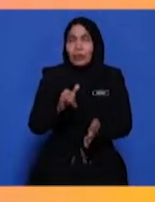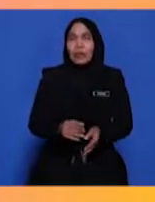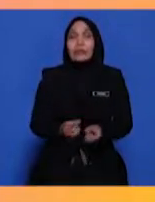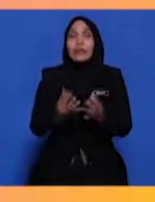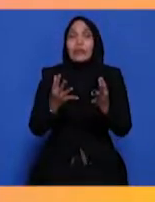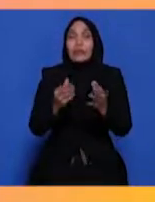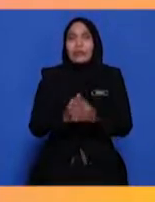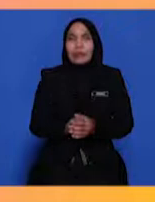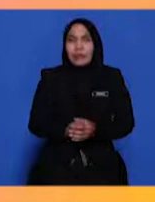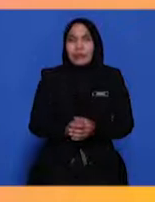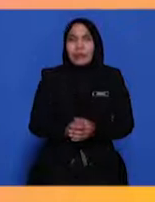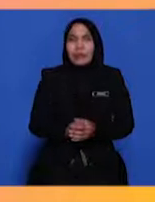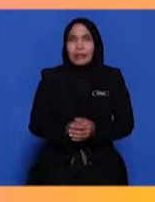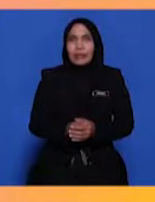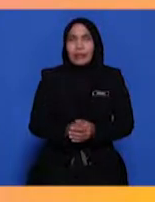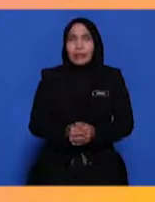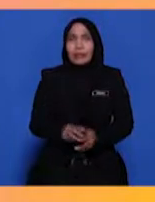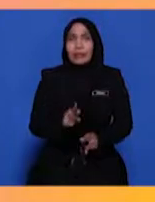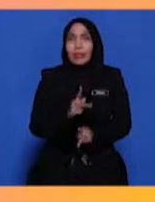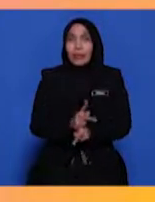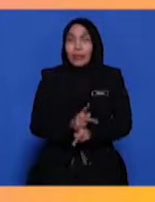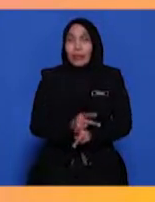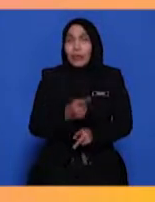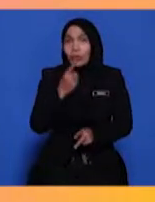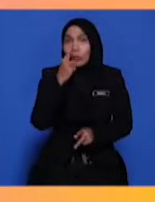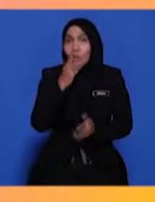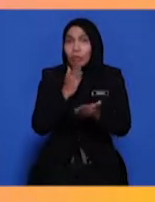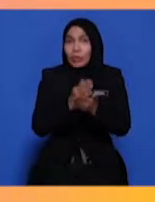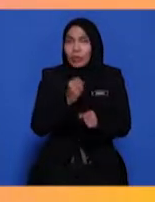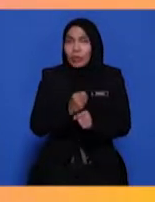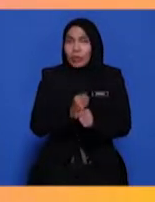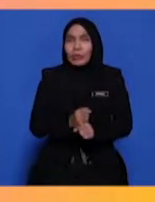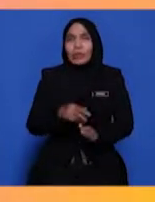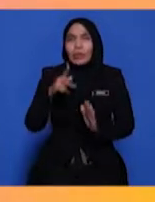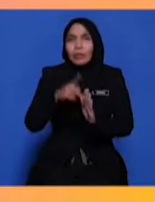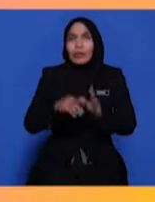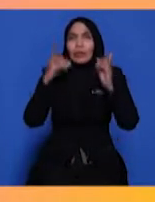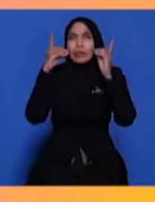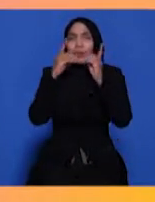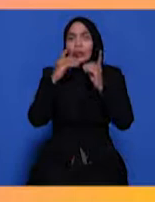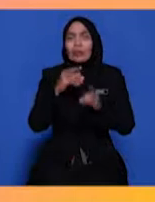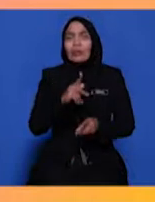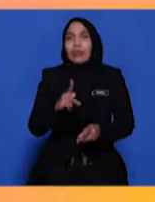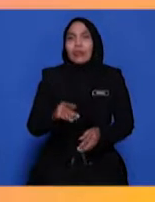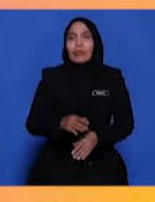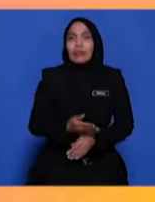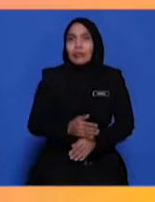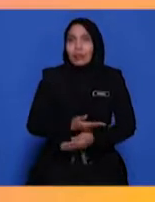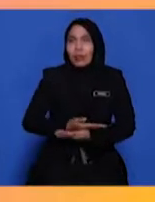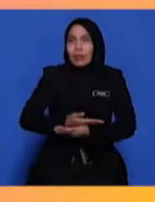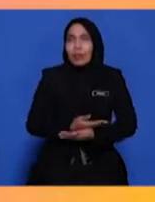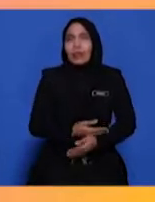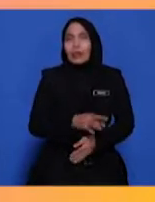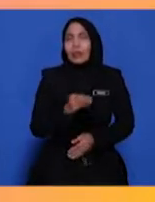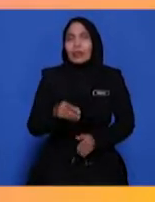Contohnya, simpanan untuk persaraan, pendidikan anak dan pembelian rumah.